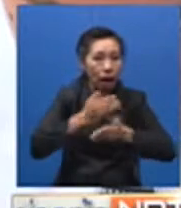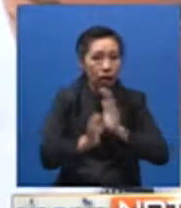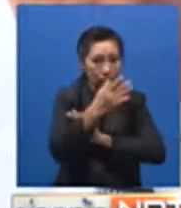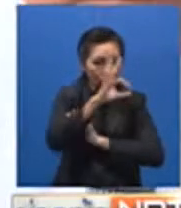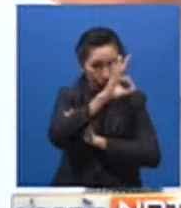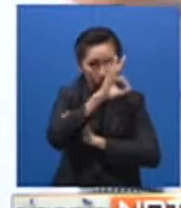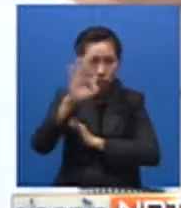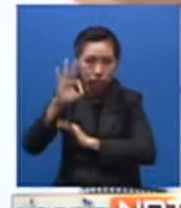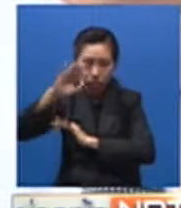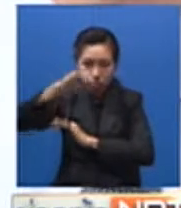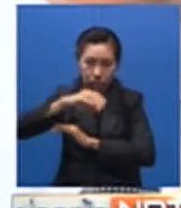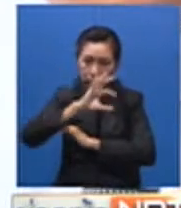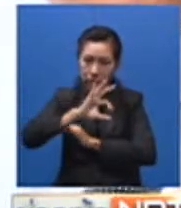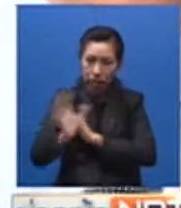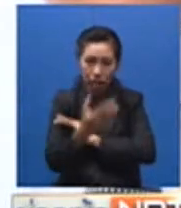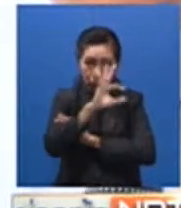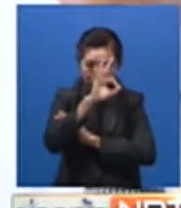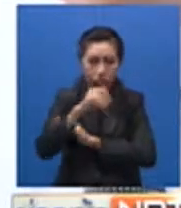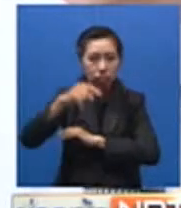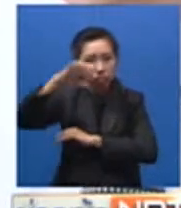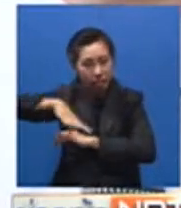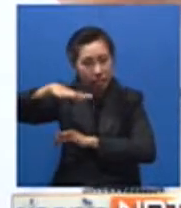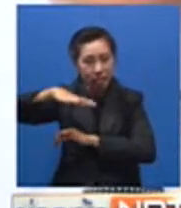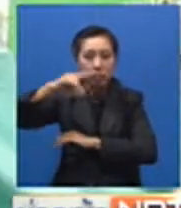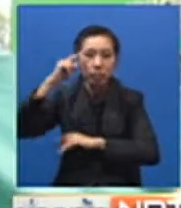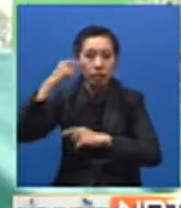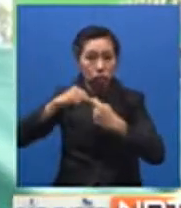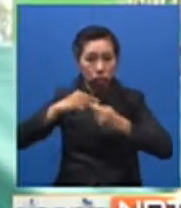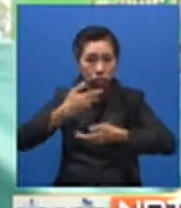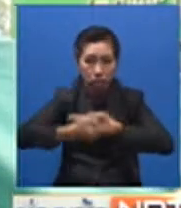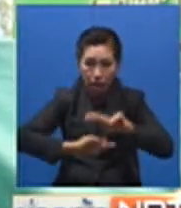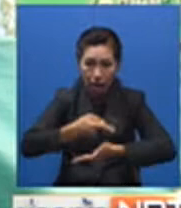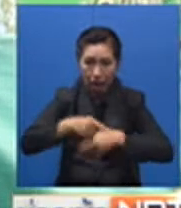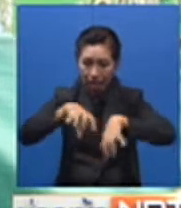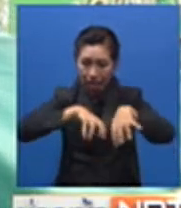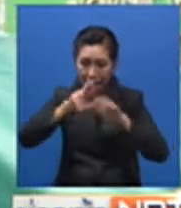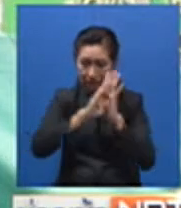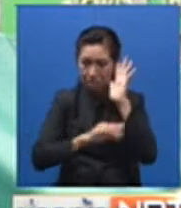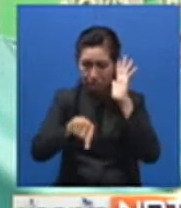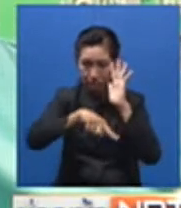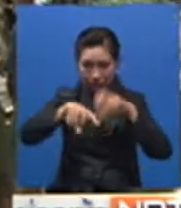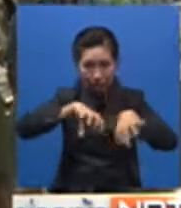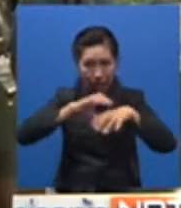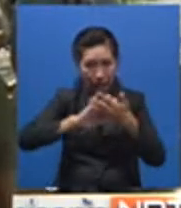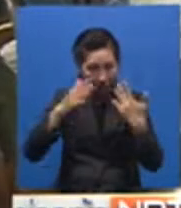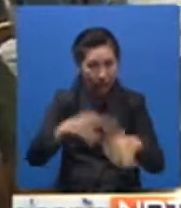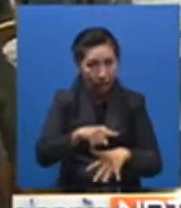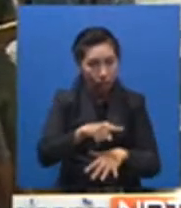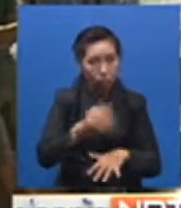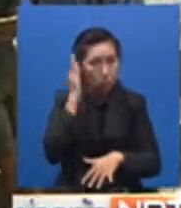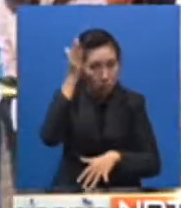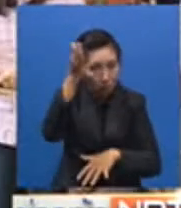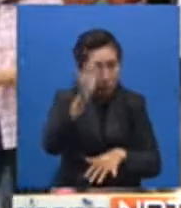ธานที่ปรึกษาผู้ว่าราชการกรุงเทพมหานครยอมรับว่าพื้นที่ที่มีการจัดระเบียบแล้วจะไม่อนุญาตให้กลับมาขายอีก